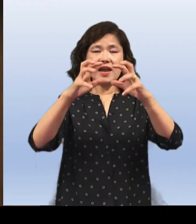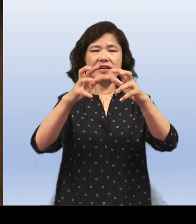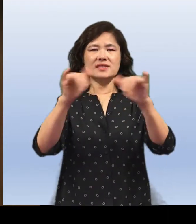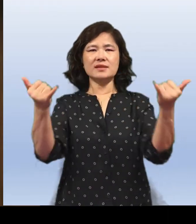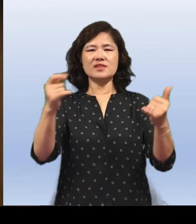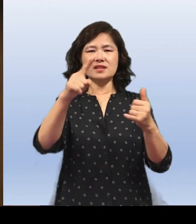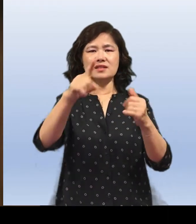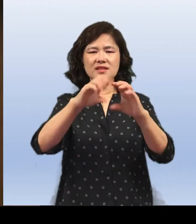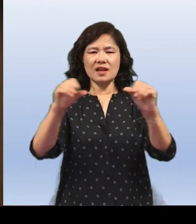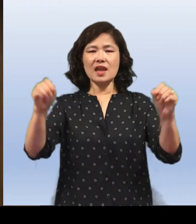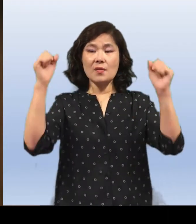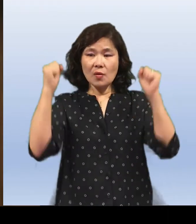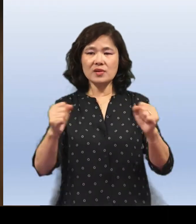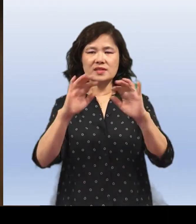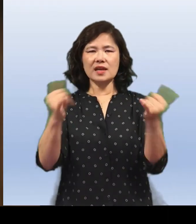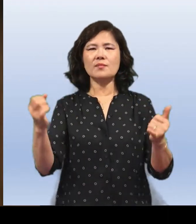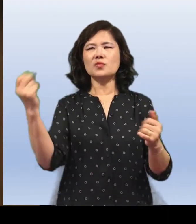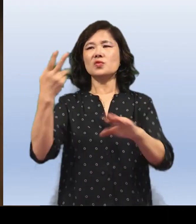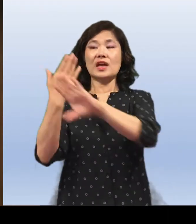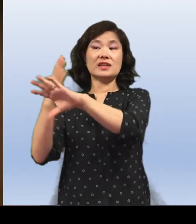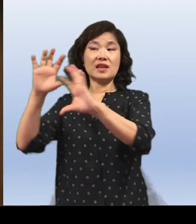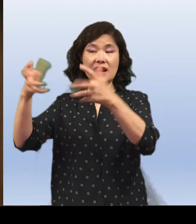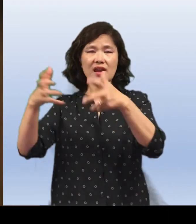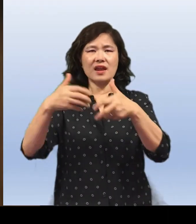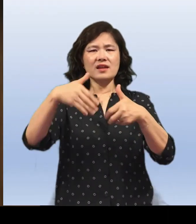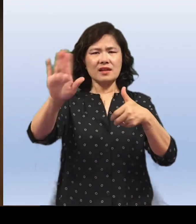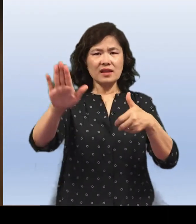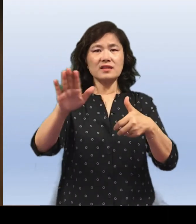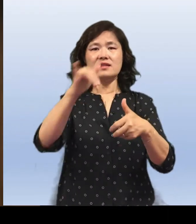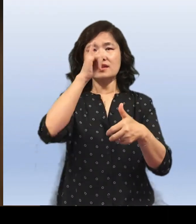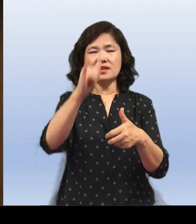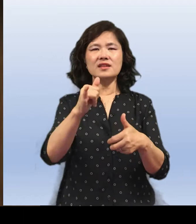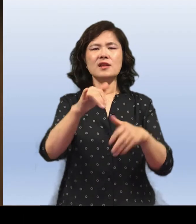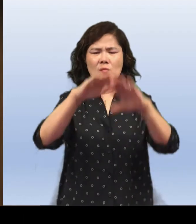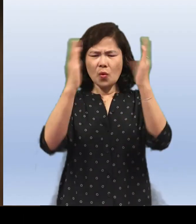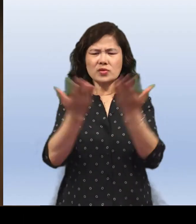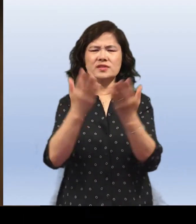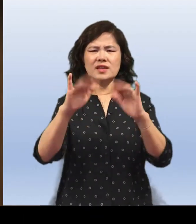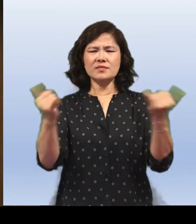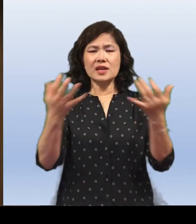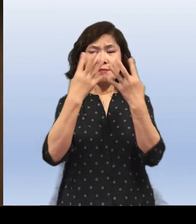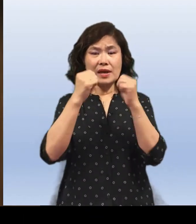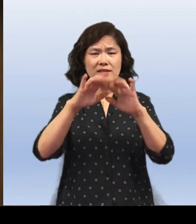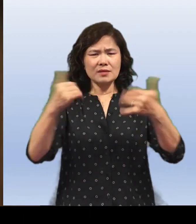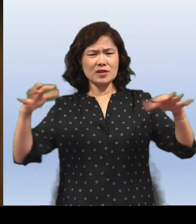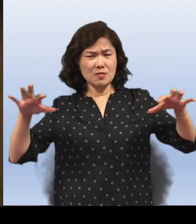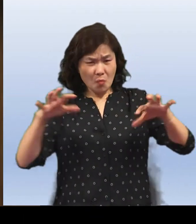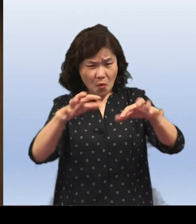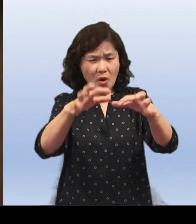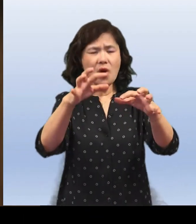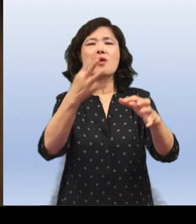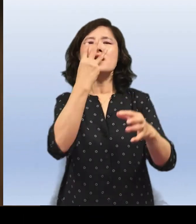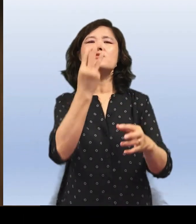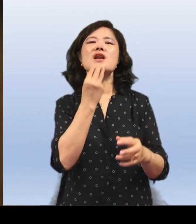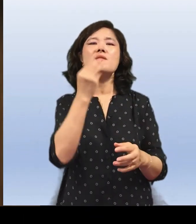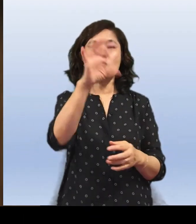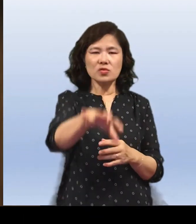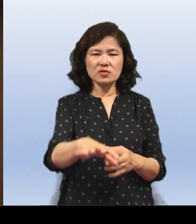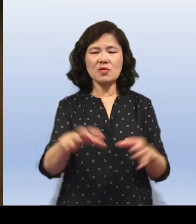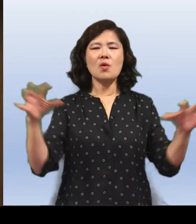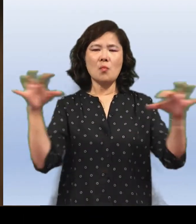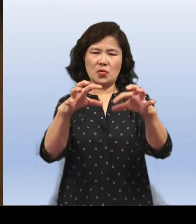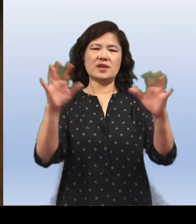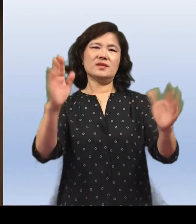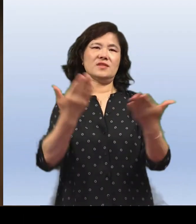안에 머물러 있는 사람뿐만 아니라 해외에 흩어진 디아스포라까지 포함해서 수많은 사람들이 예루살렘 성전으로 모이게